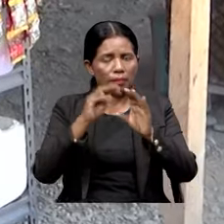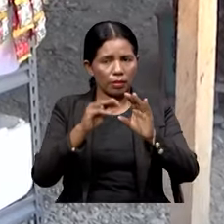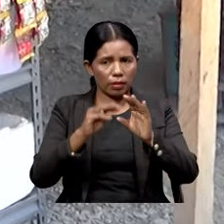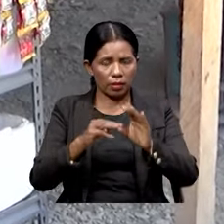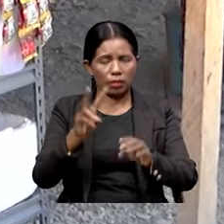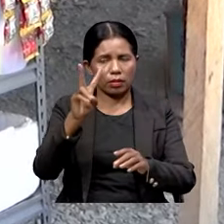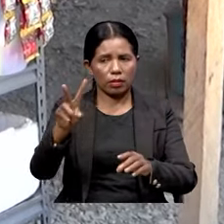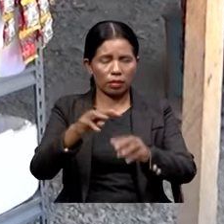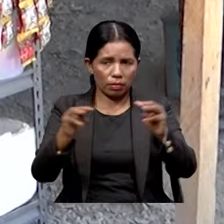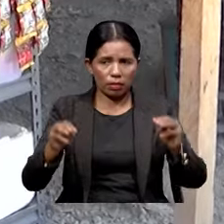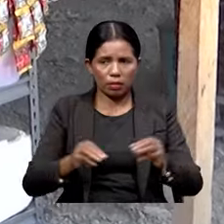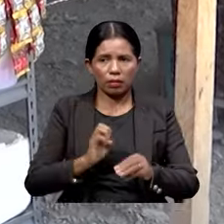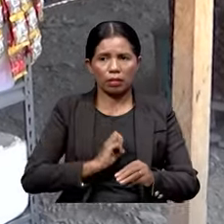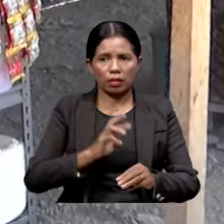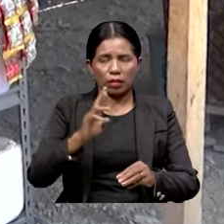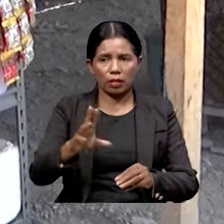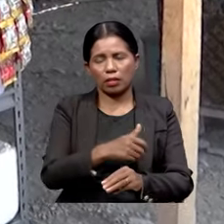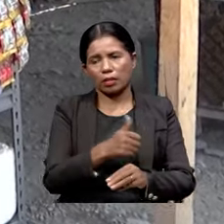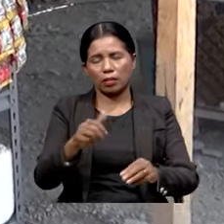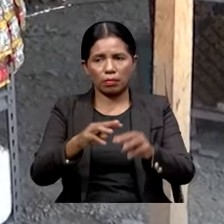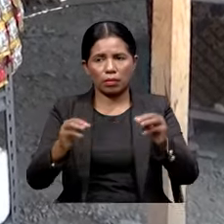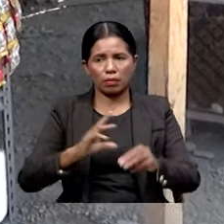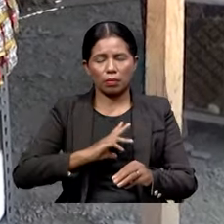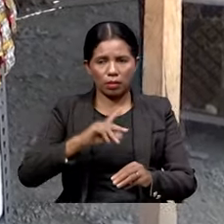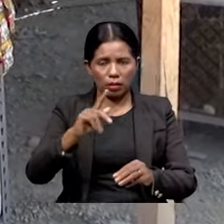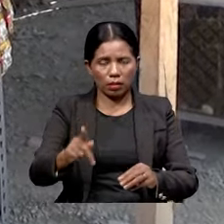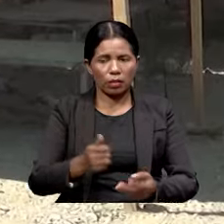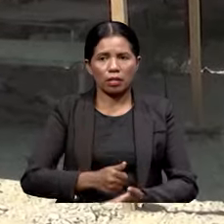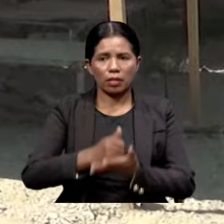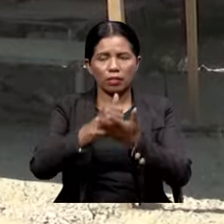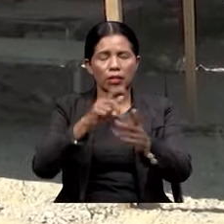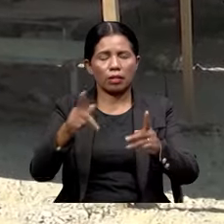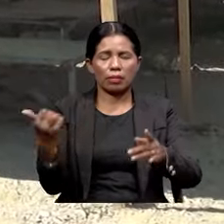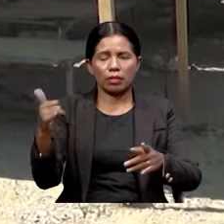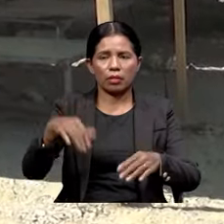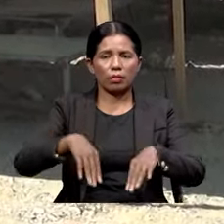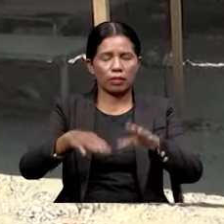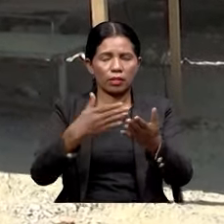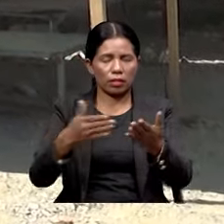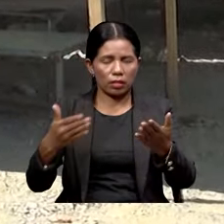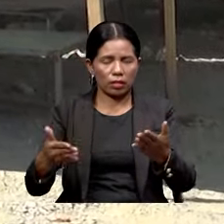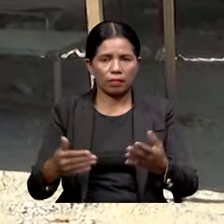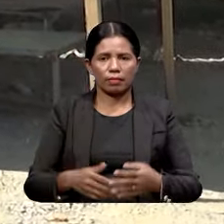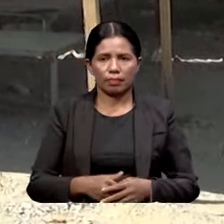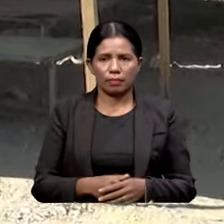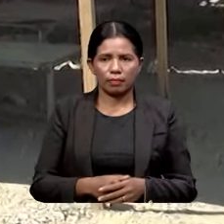regional rua e a município Ermeran, no ida selo que o município Lauteng, o de facilita vendedor sira fan produto local. Abraão Amaral, GMN.